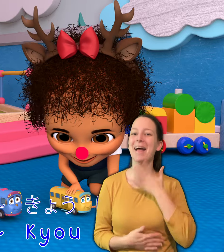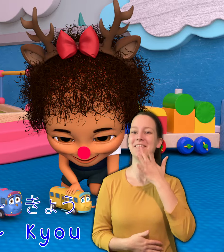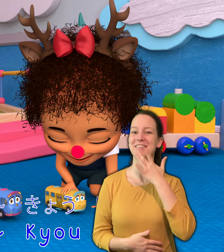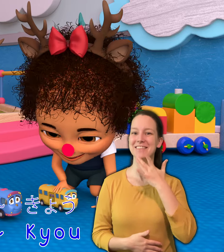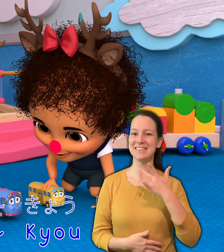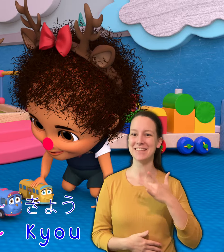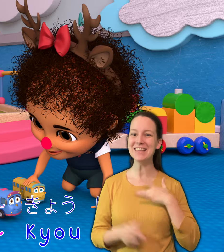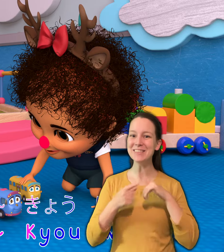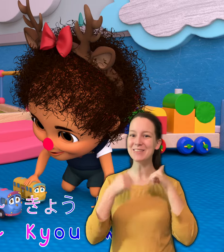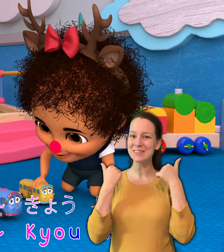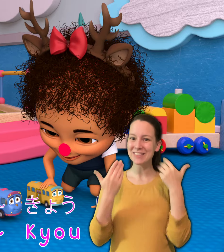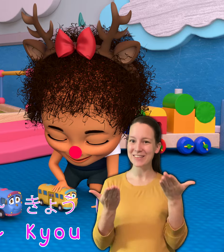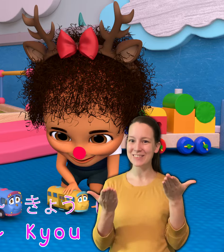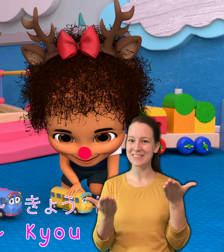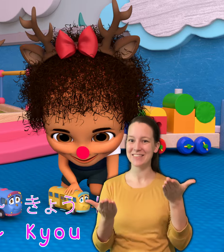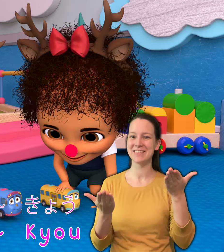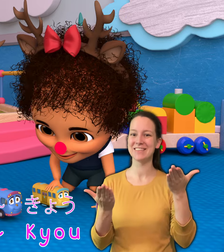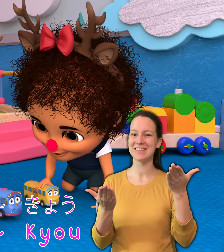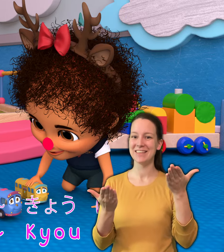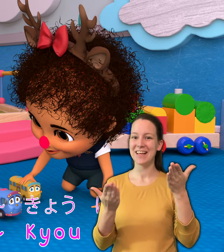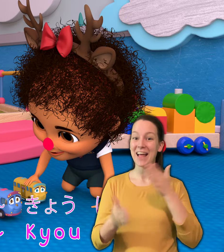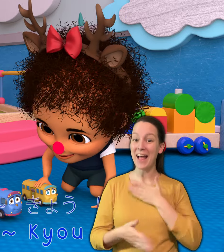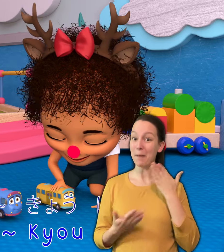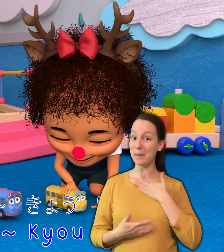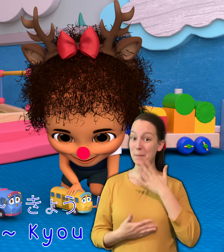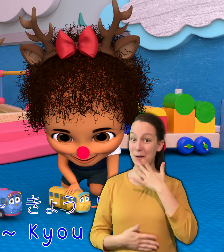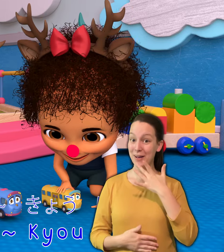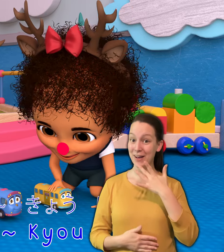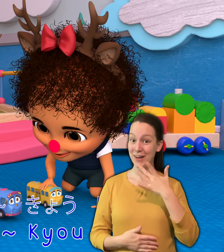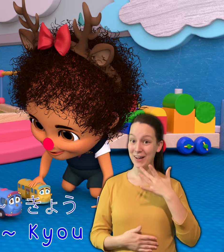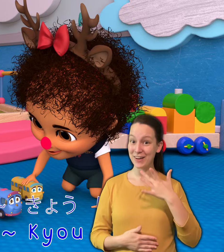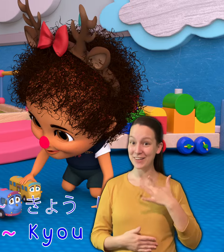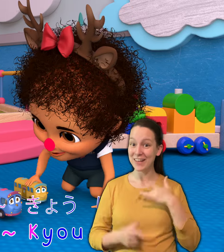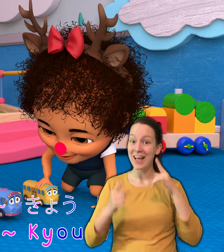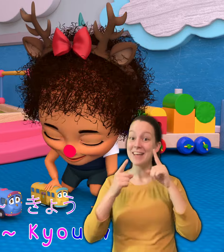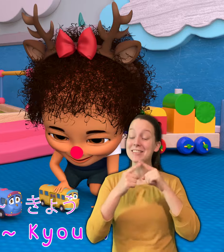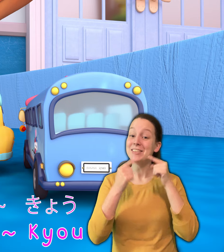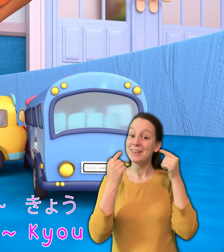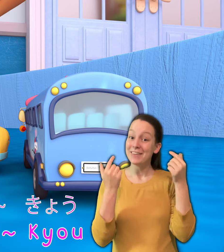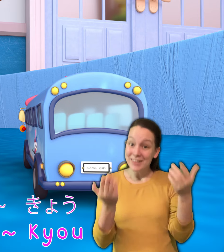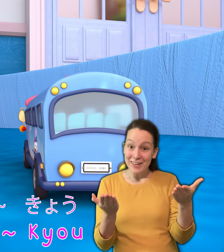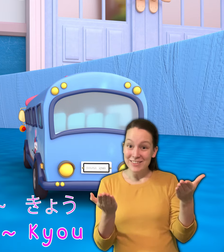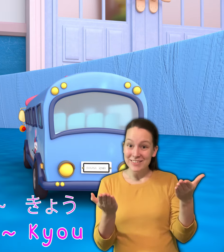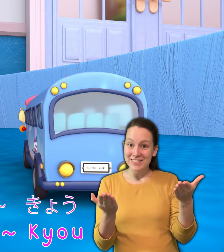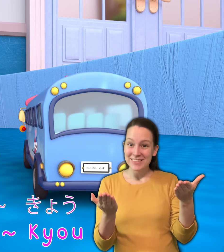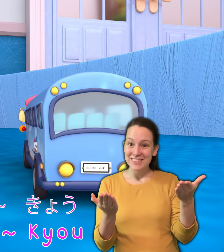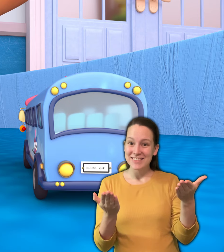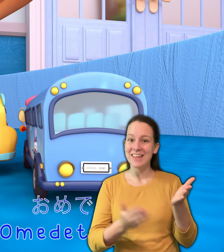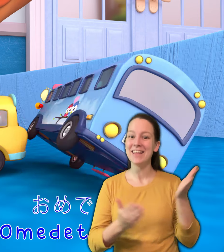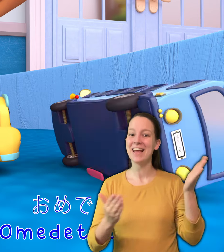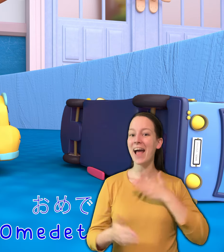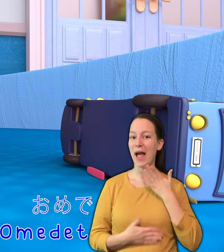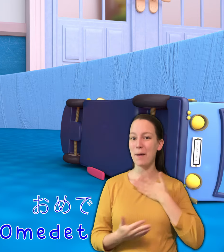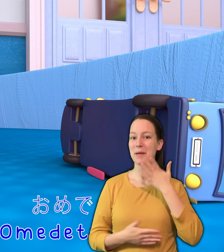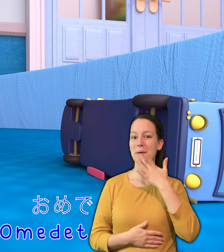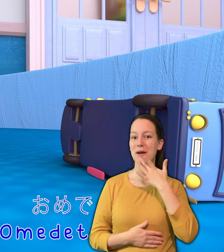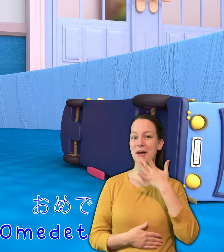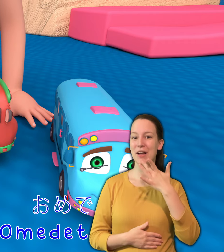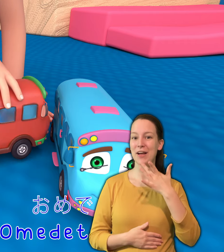嬉しな今日は楽しいな今日は